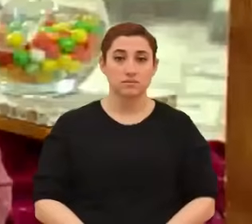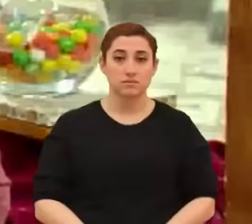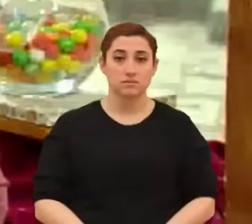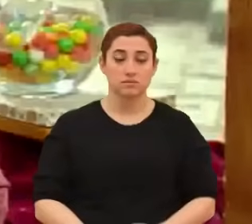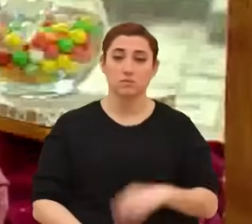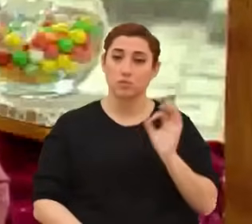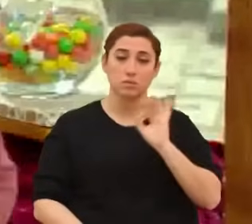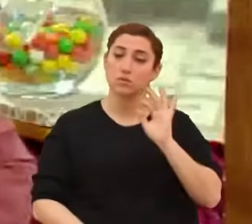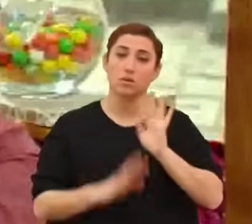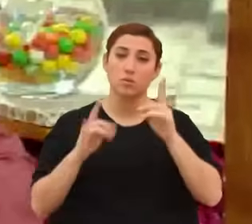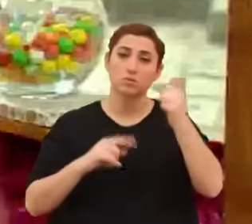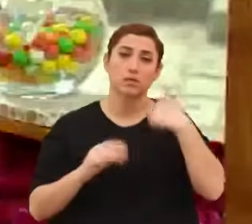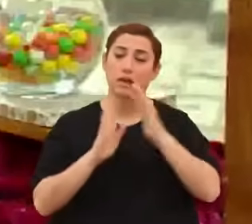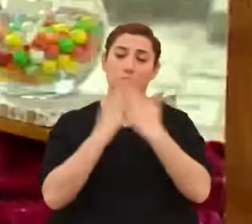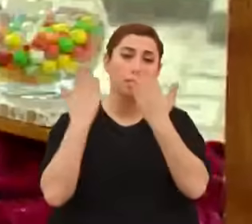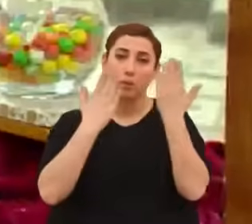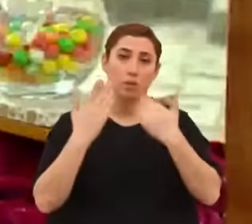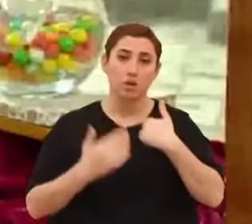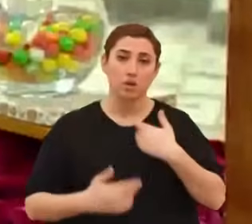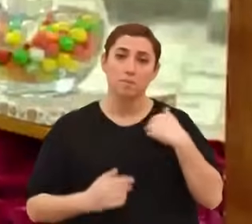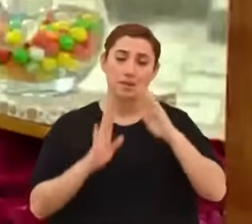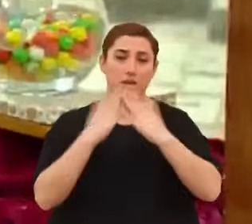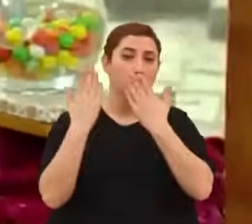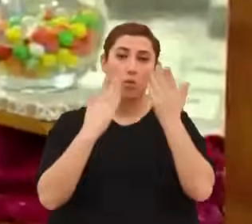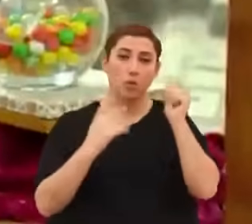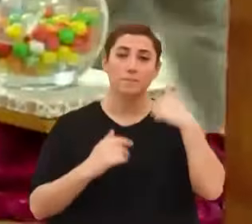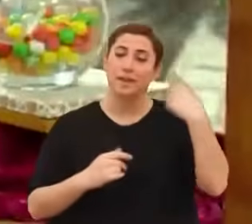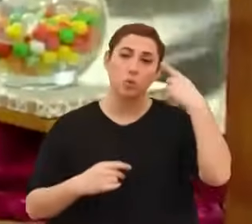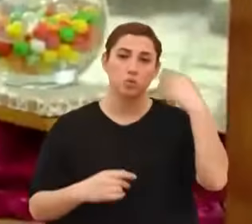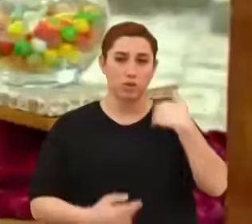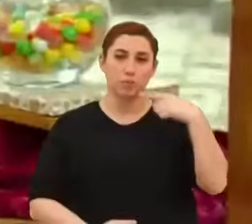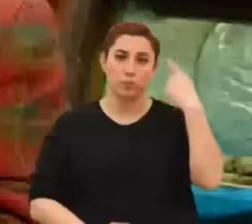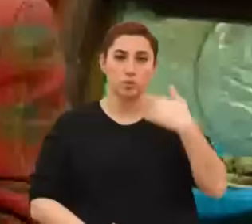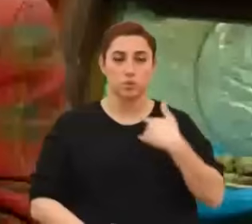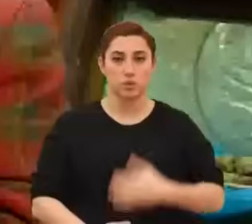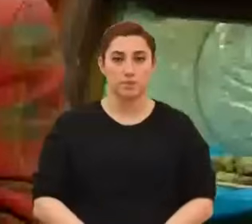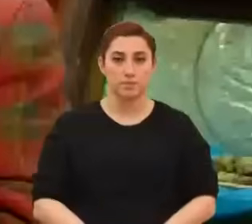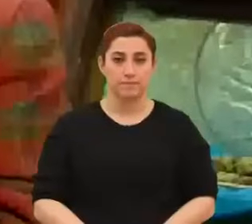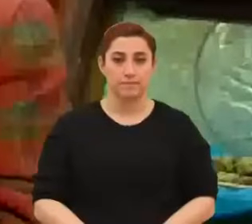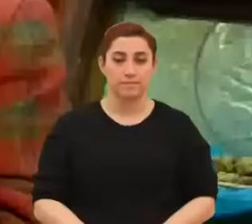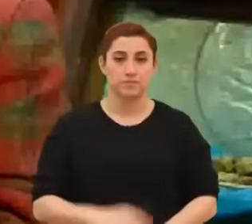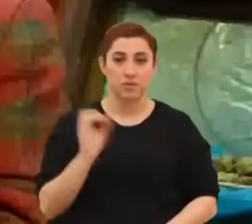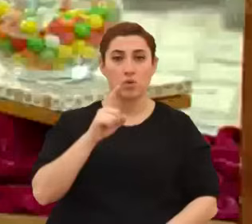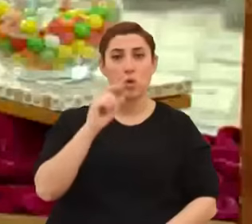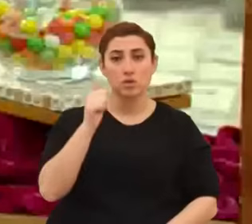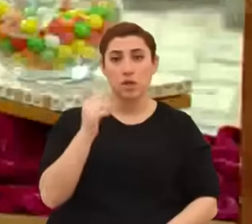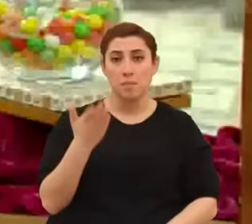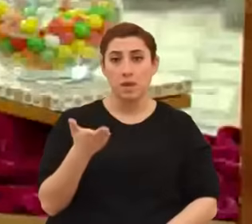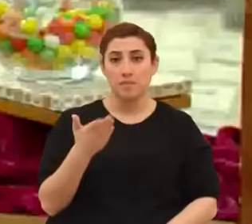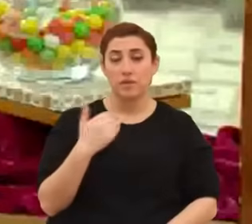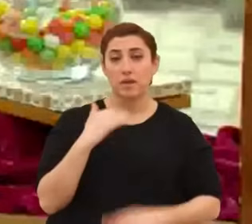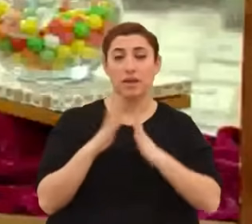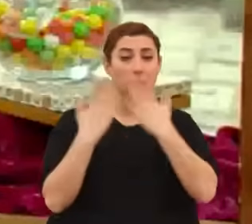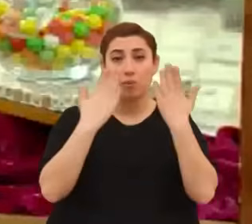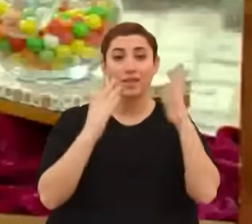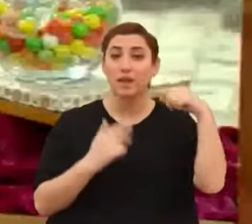İyi iyi. Tamam o zaman ben kitap okuyayım ya. Ben kitap okuyayım o zaman ne düşüneceğimi düşünürüm o sırada. Evet. O zaman da işte ben